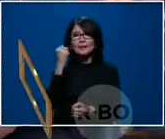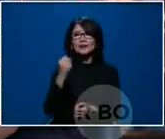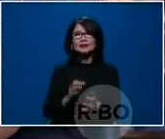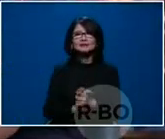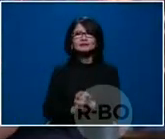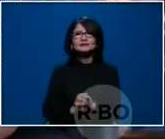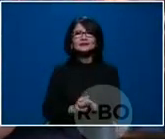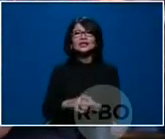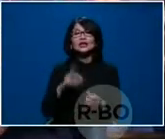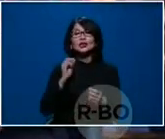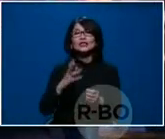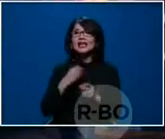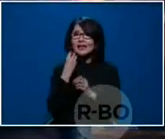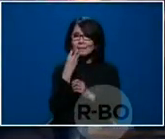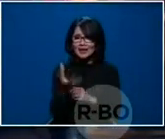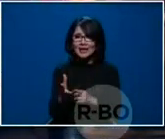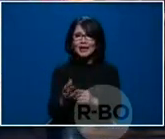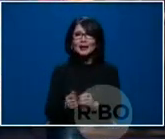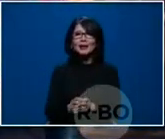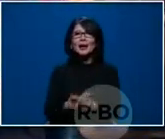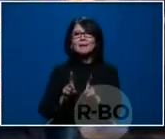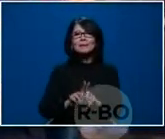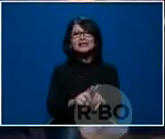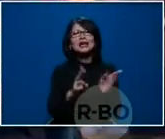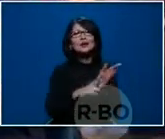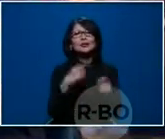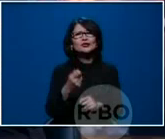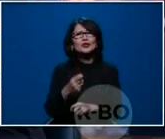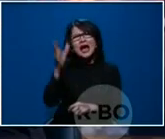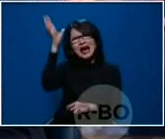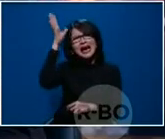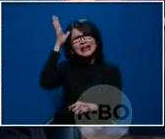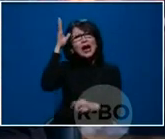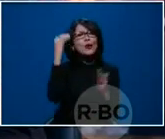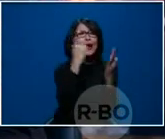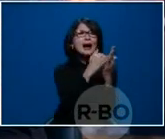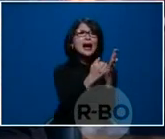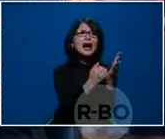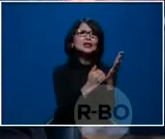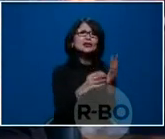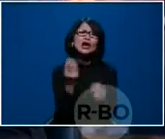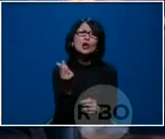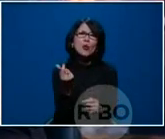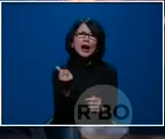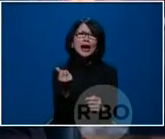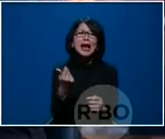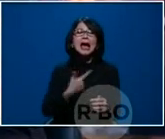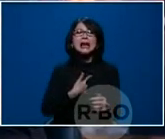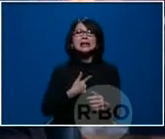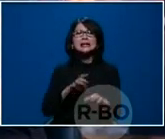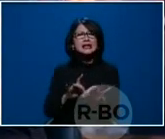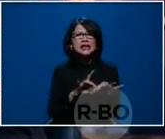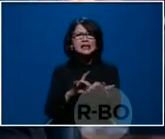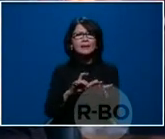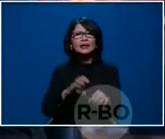itu yang saya sampaikan saya bilang pasangan nomor satu ini kelihatan tidak ngerti peraturan keuangan kita kan kerja sama dengan OJK juga